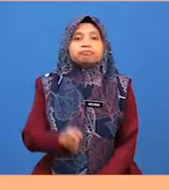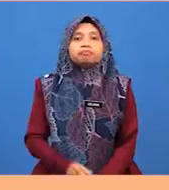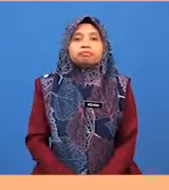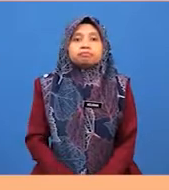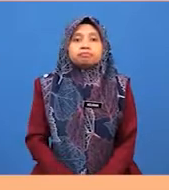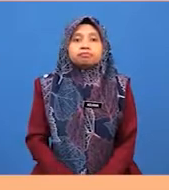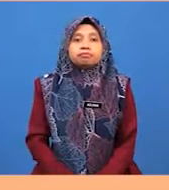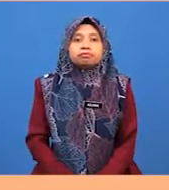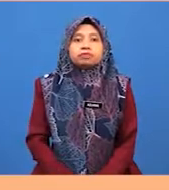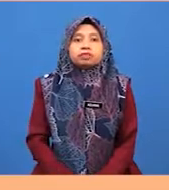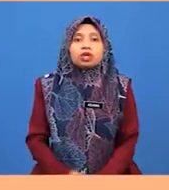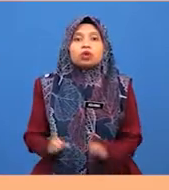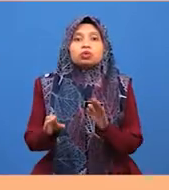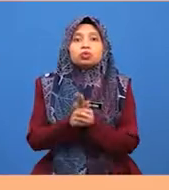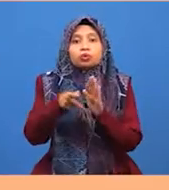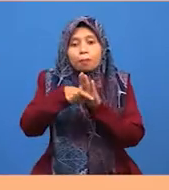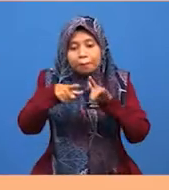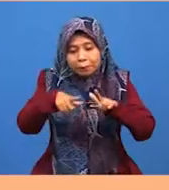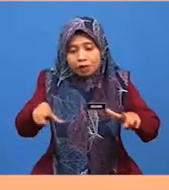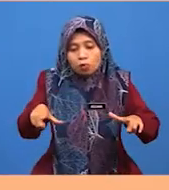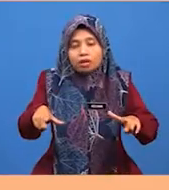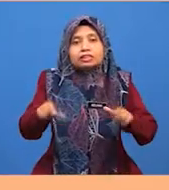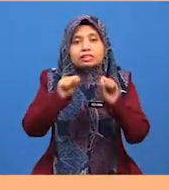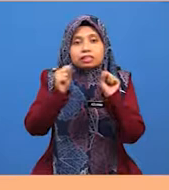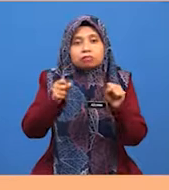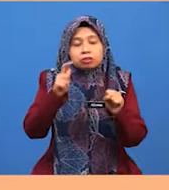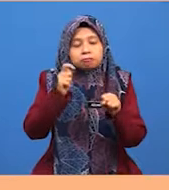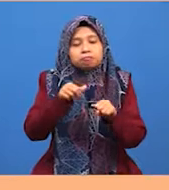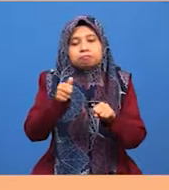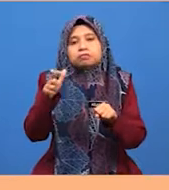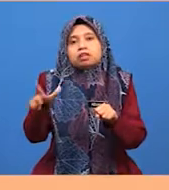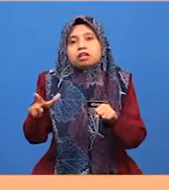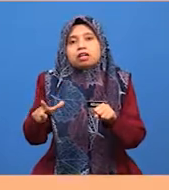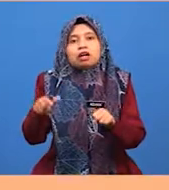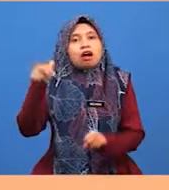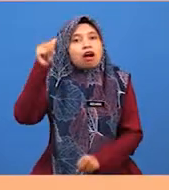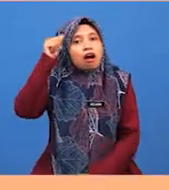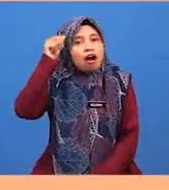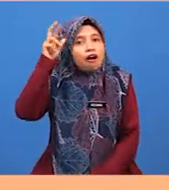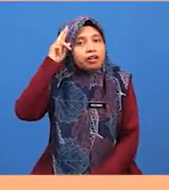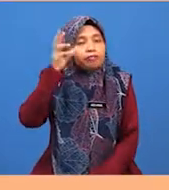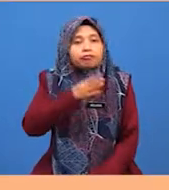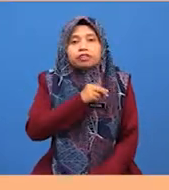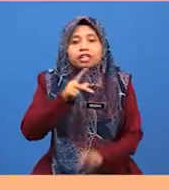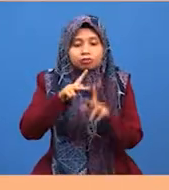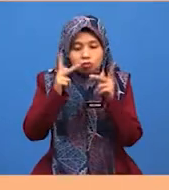Manakala contoh perluasan subjek tadi ialah Arif dan keluarganya,